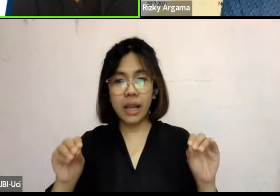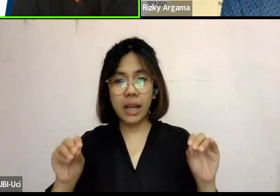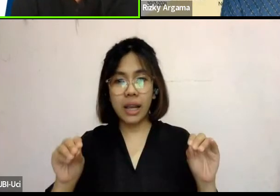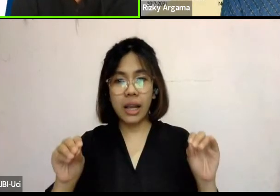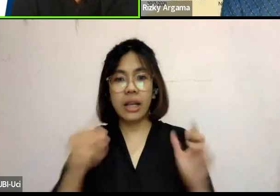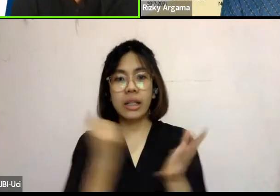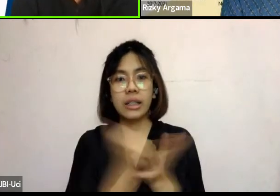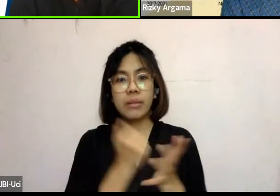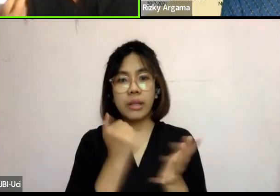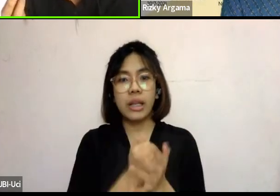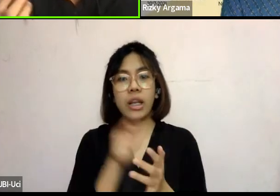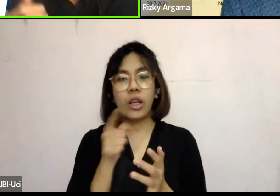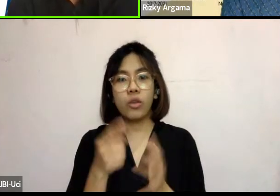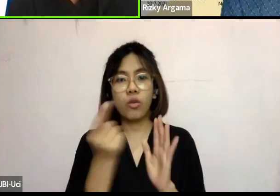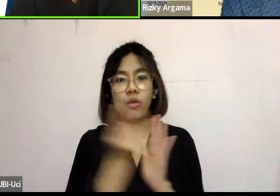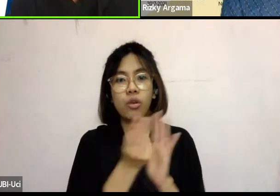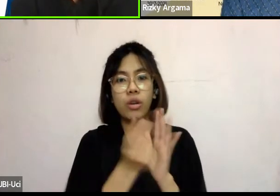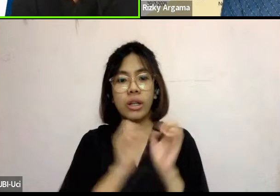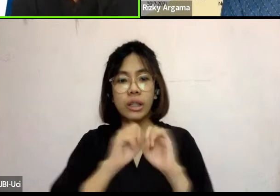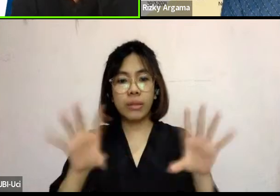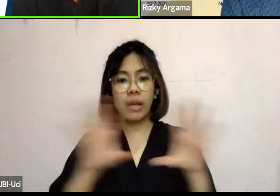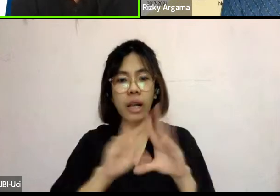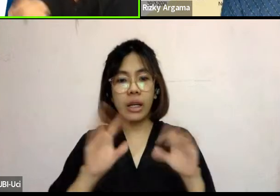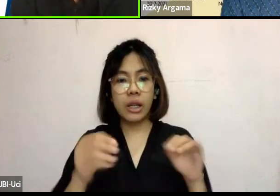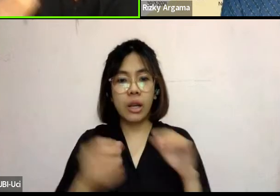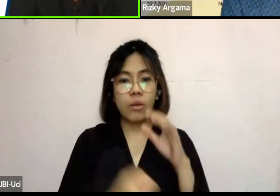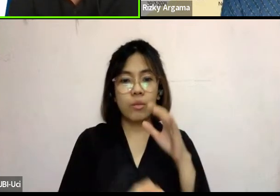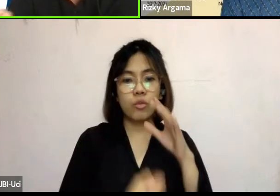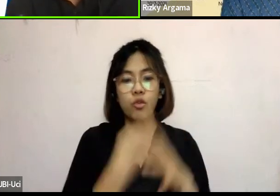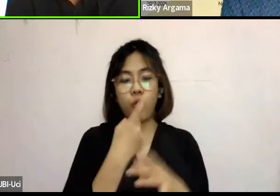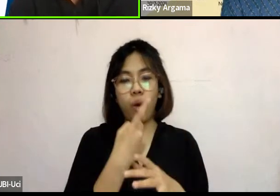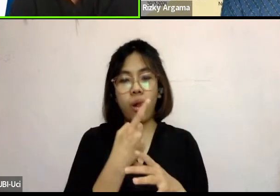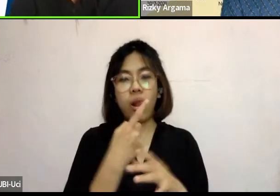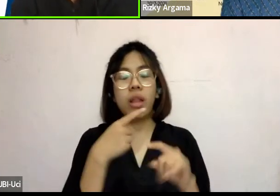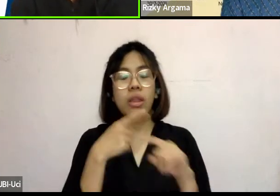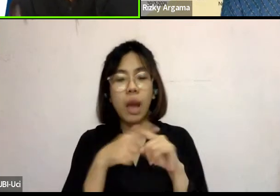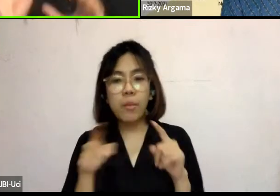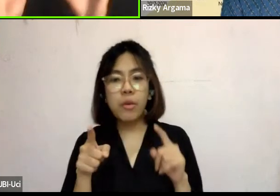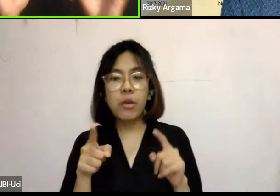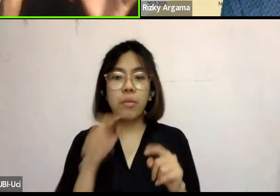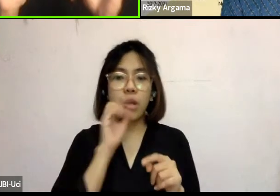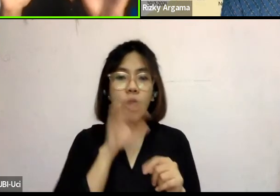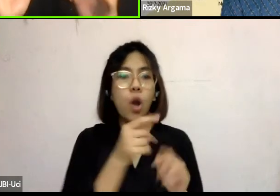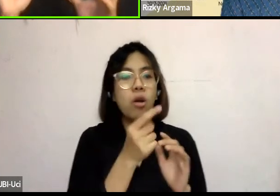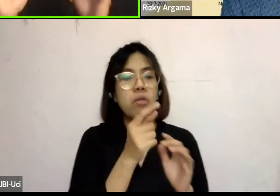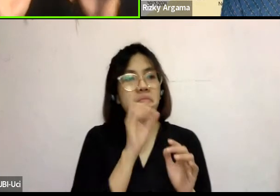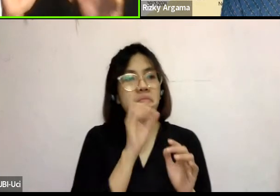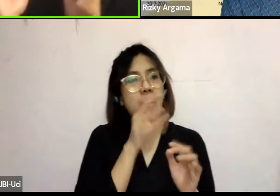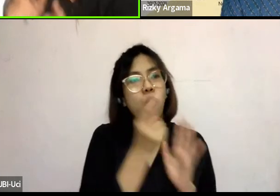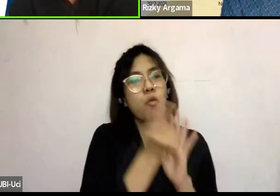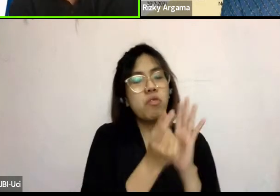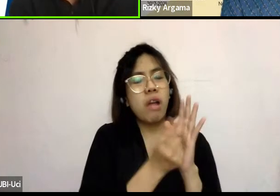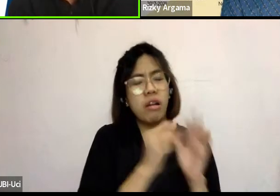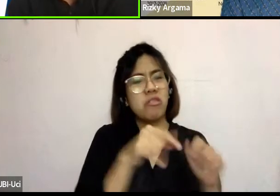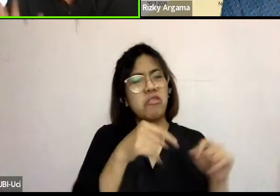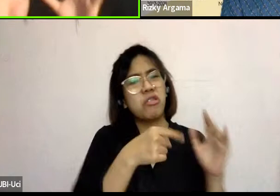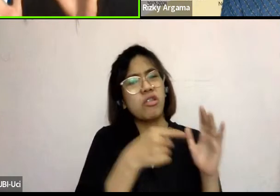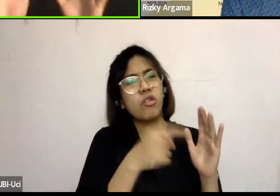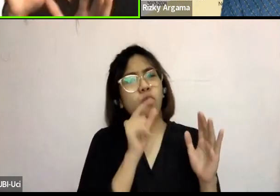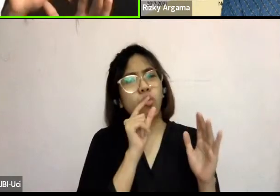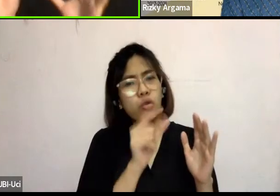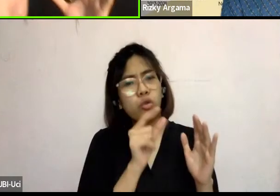itu undang-undang untuk investor misalnya gitu Tapi bilangnya untuk membuka lapangan kerja jadi kayak ada ada sesuatu yang